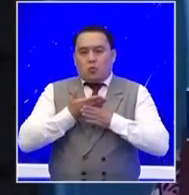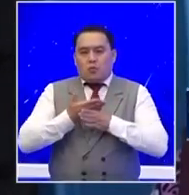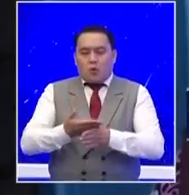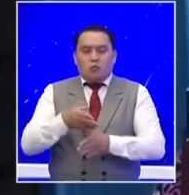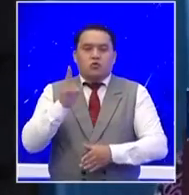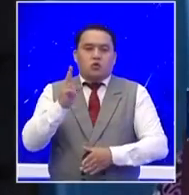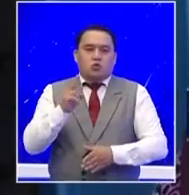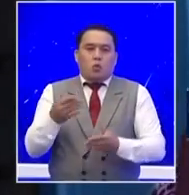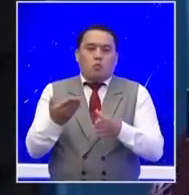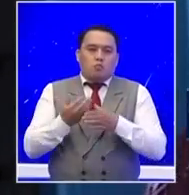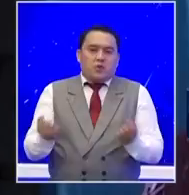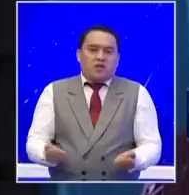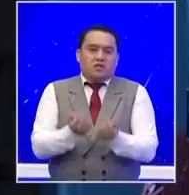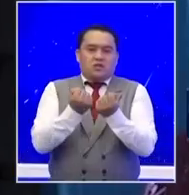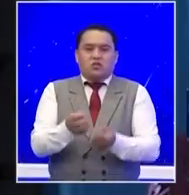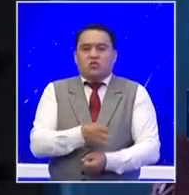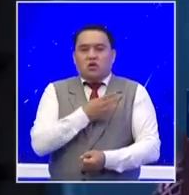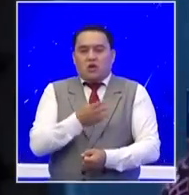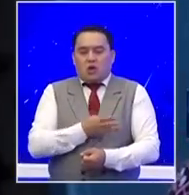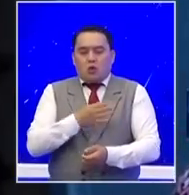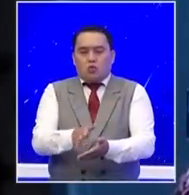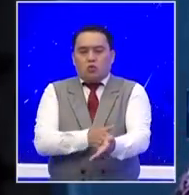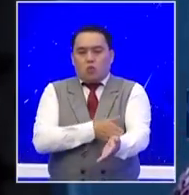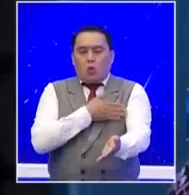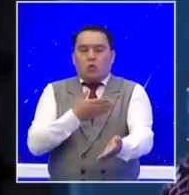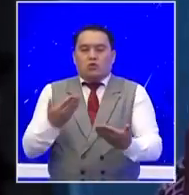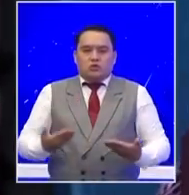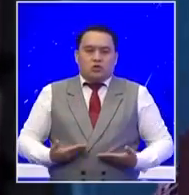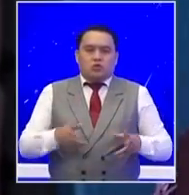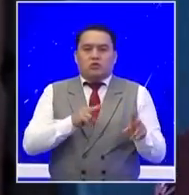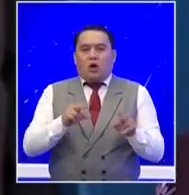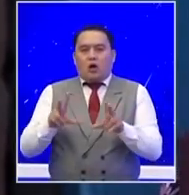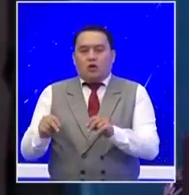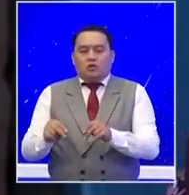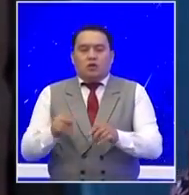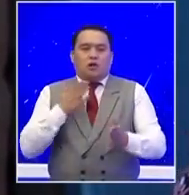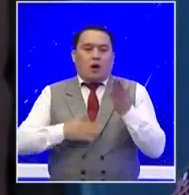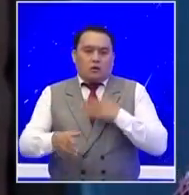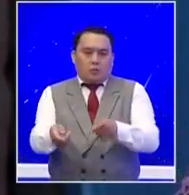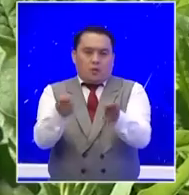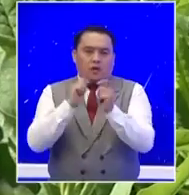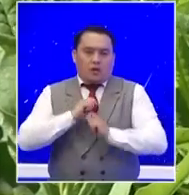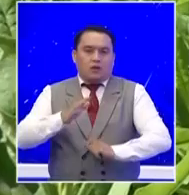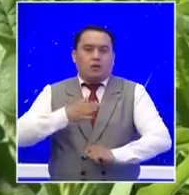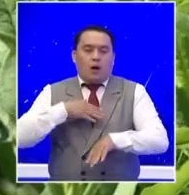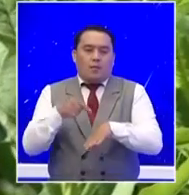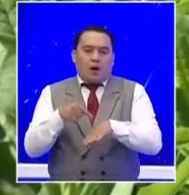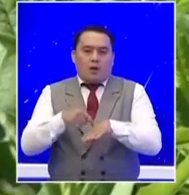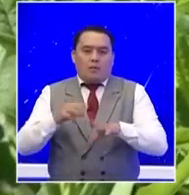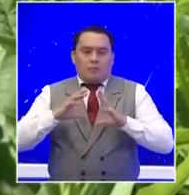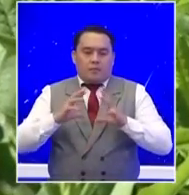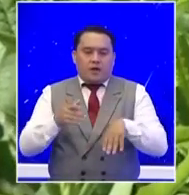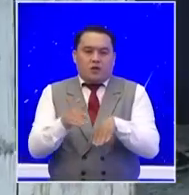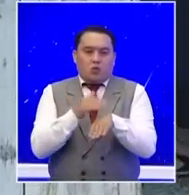Всем тем, кто оказал поддержку, желаю долгих лет жизни, здоровья и счастья. Вы подарили нам радость. Как хорошо осознавать, что мир не